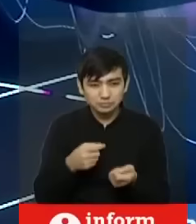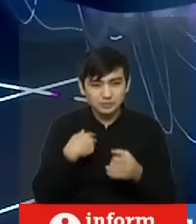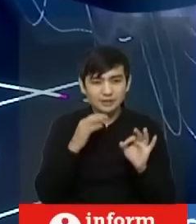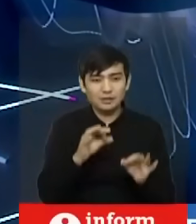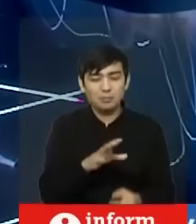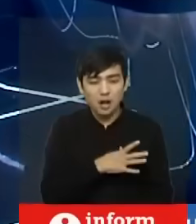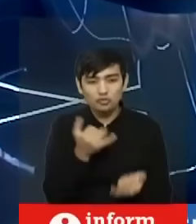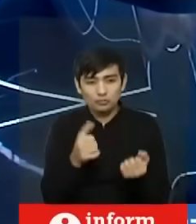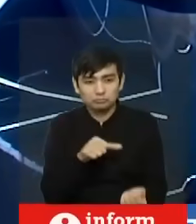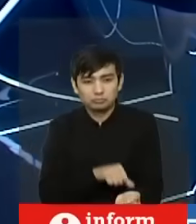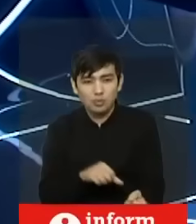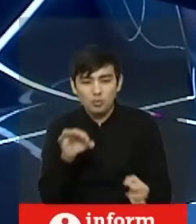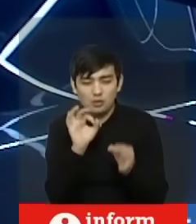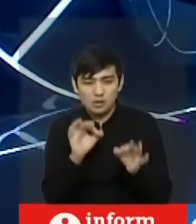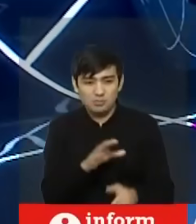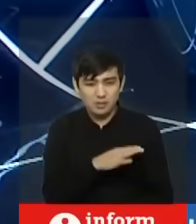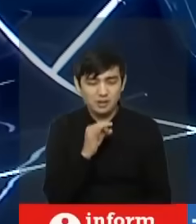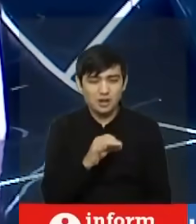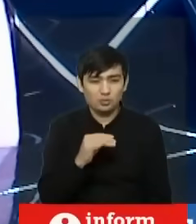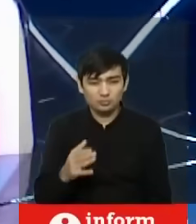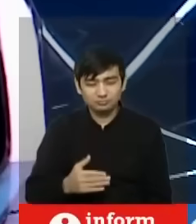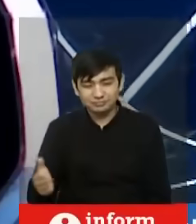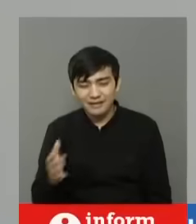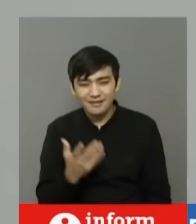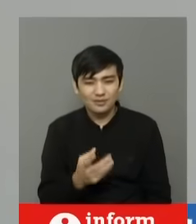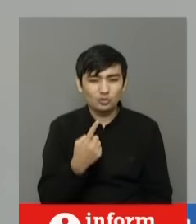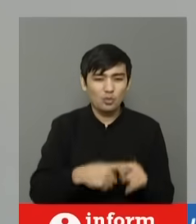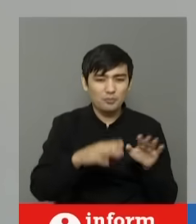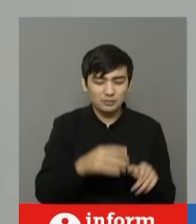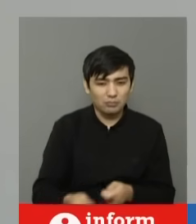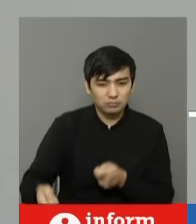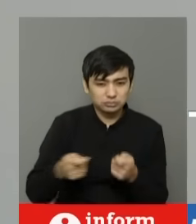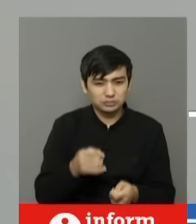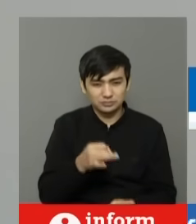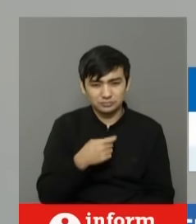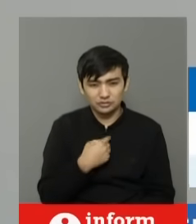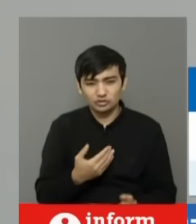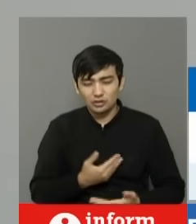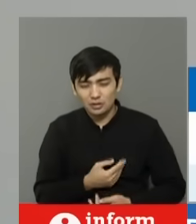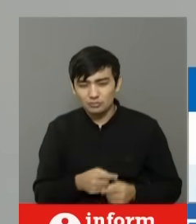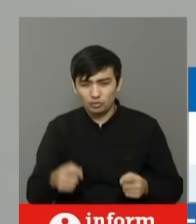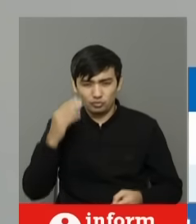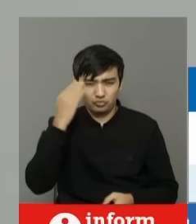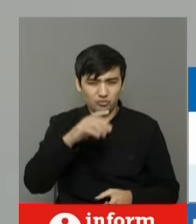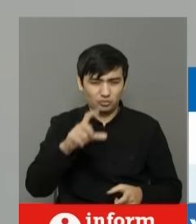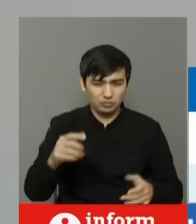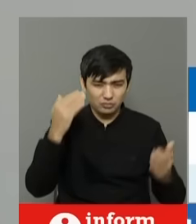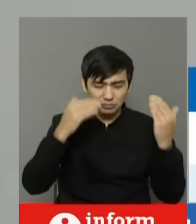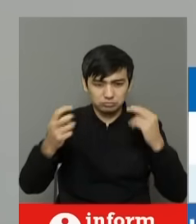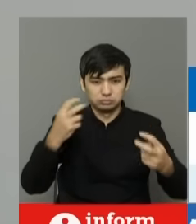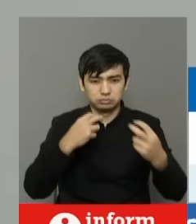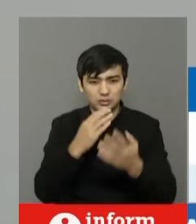есірткі туралы сөз қозғап отырмыз. Сондай-ақ оңтүстіктен немесе басқа да жерлерден біз үшін өткен өмірі беймәлім адамдар да келіп жатқаны айтылды.